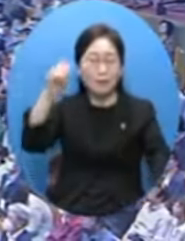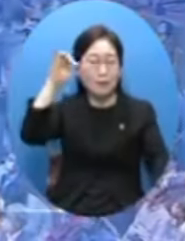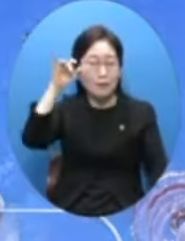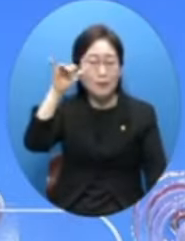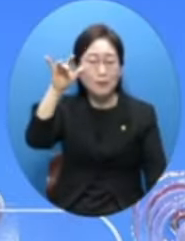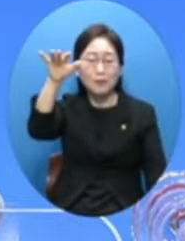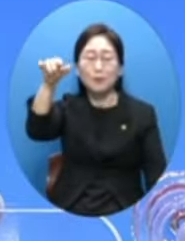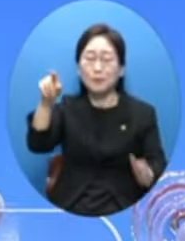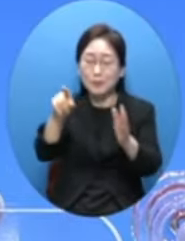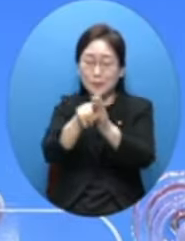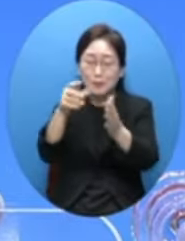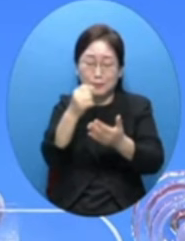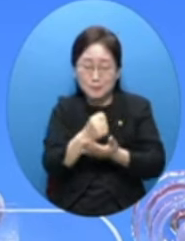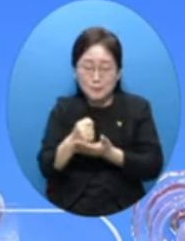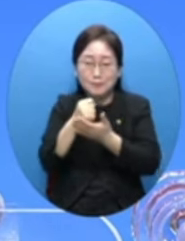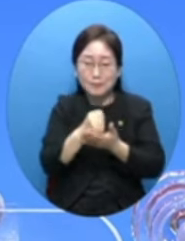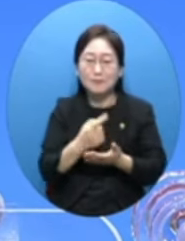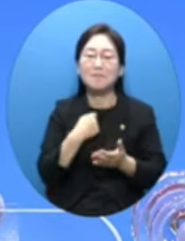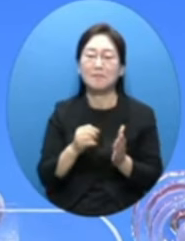믿음의 삶을 살았던 사람들입니다.